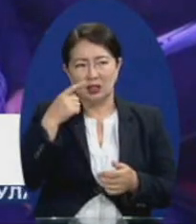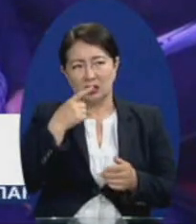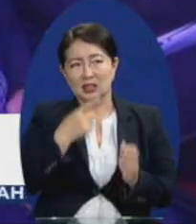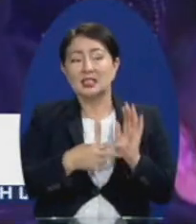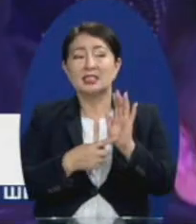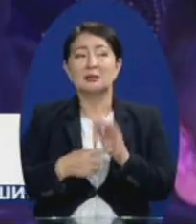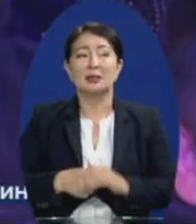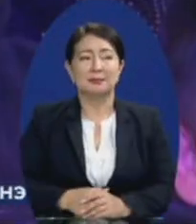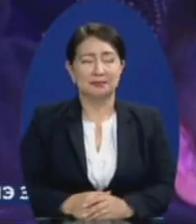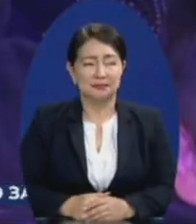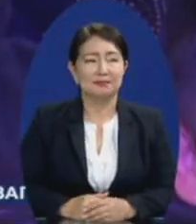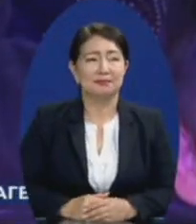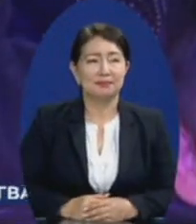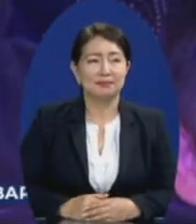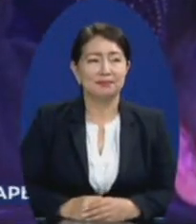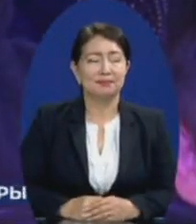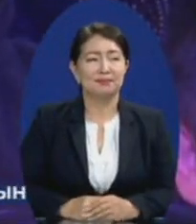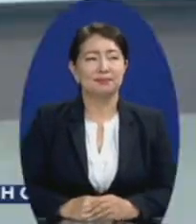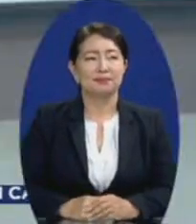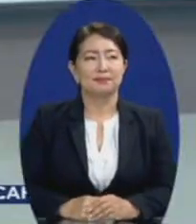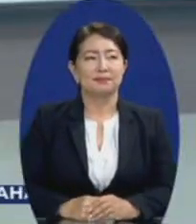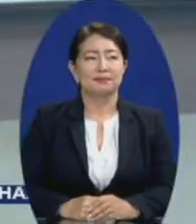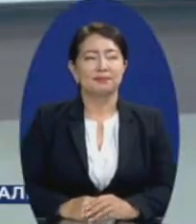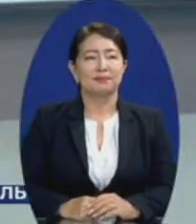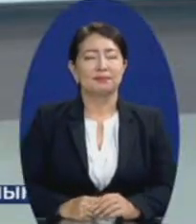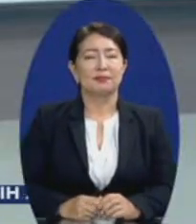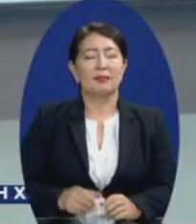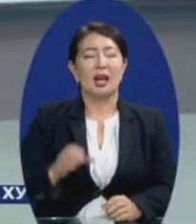Эрдэнэт үйлдвэр, төрийн өмчит үйлдвэр